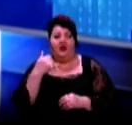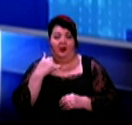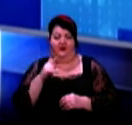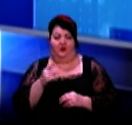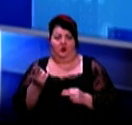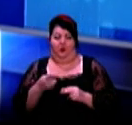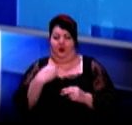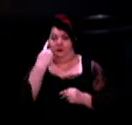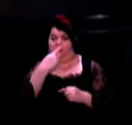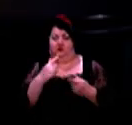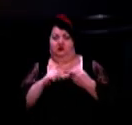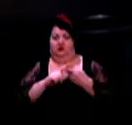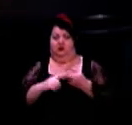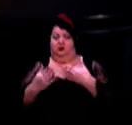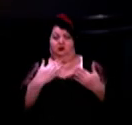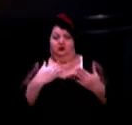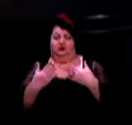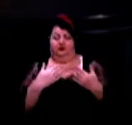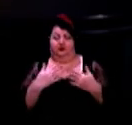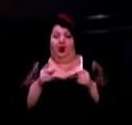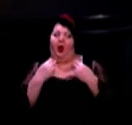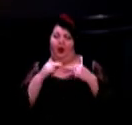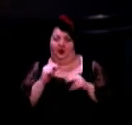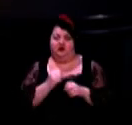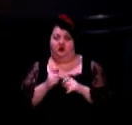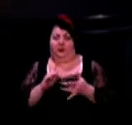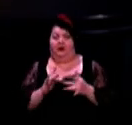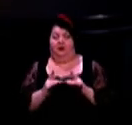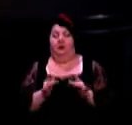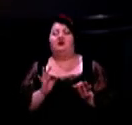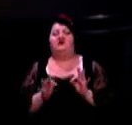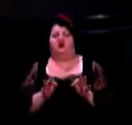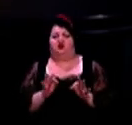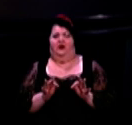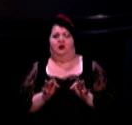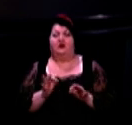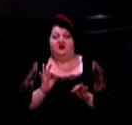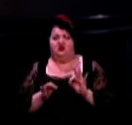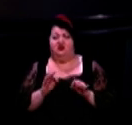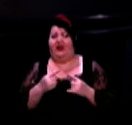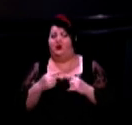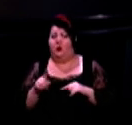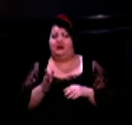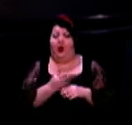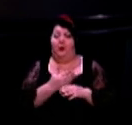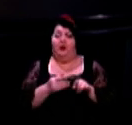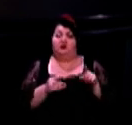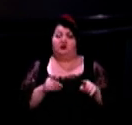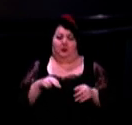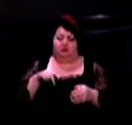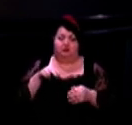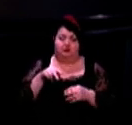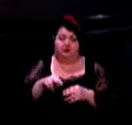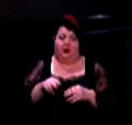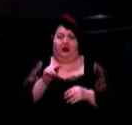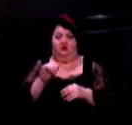фізичного контакту. Але краще це зробити онлайн? Звичайно. Звичайно, різниці між тим, чи подати заяву